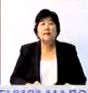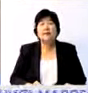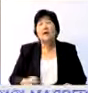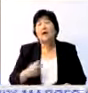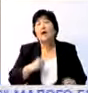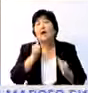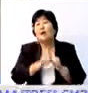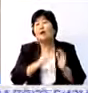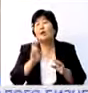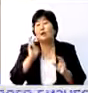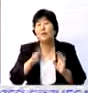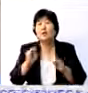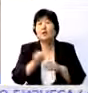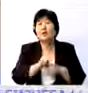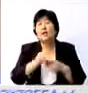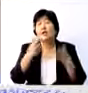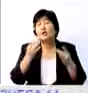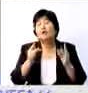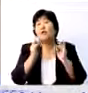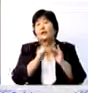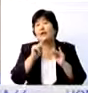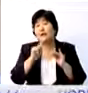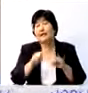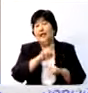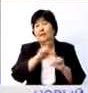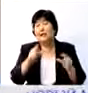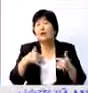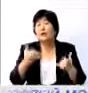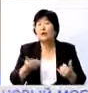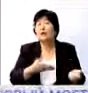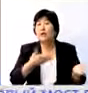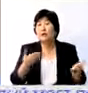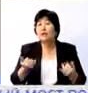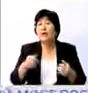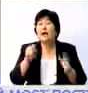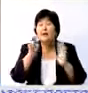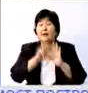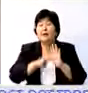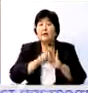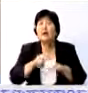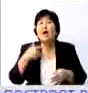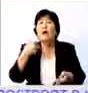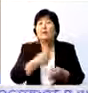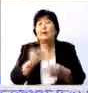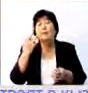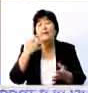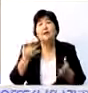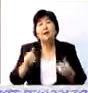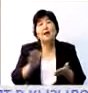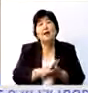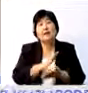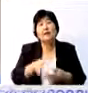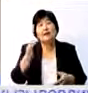Я регулярно прохожу лечение в дневном стационаре этой поликлиники. Сегодня пригласили на профилактические прививки. Постоянно получаю